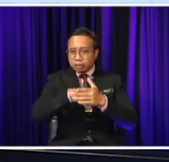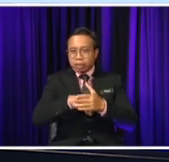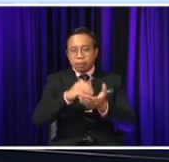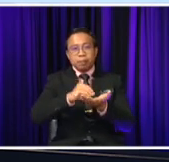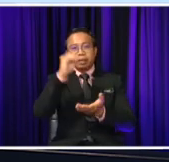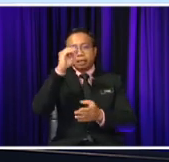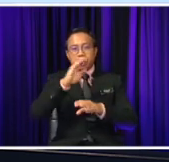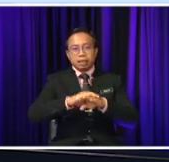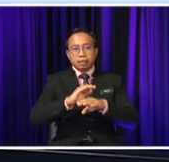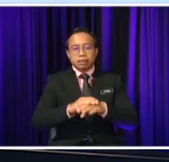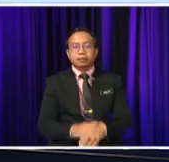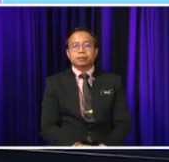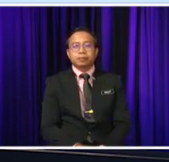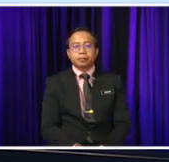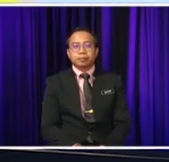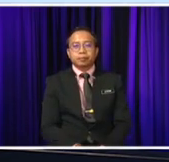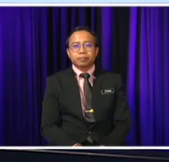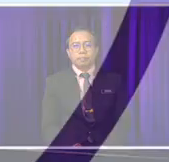Menengah Atas